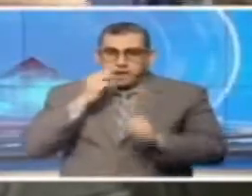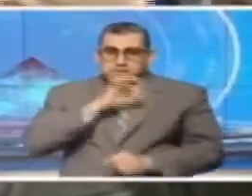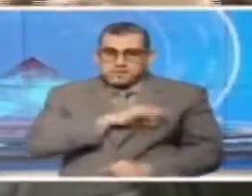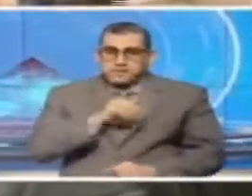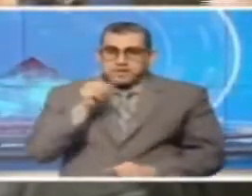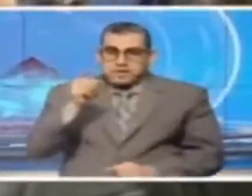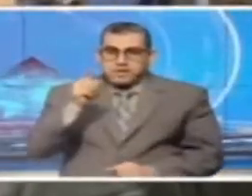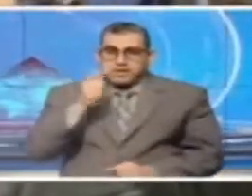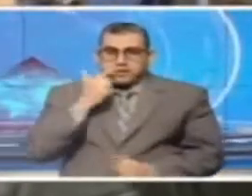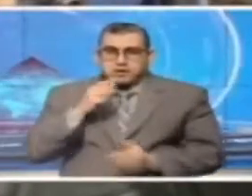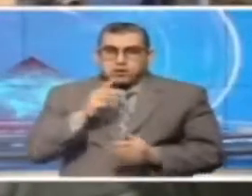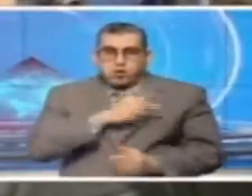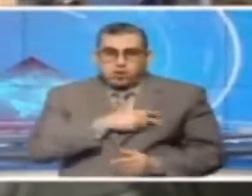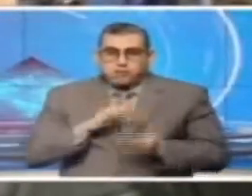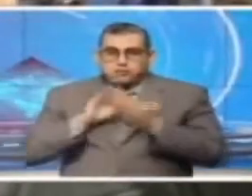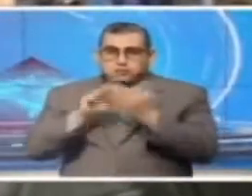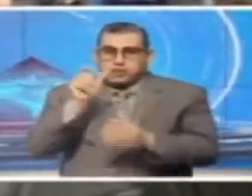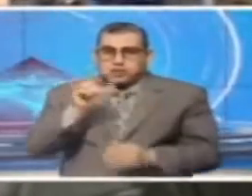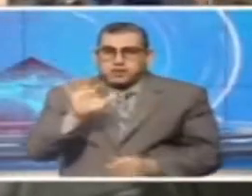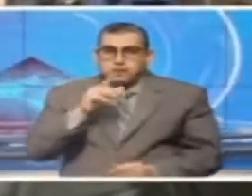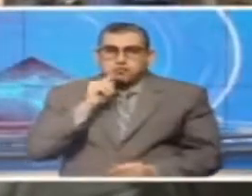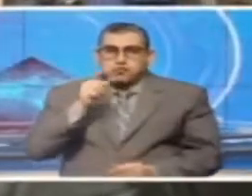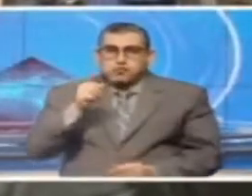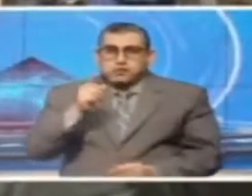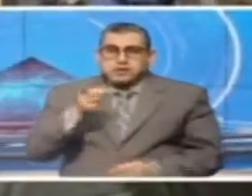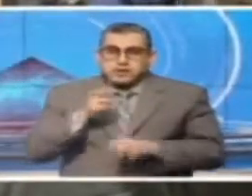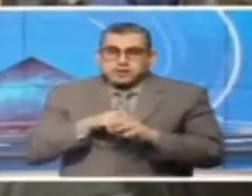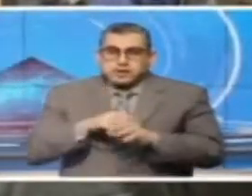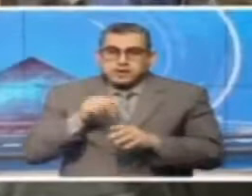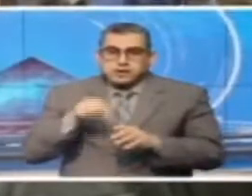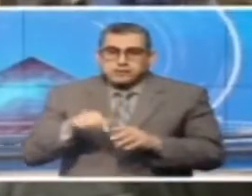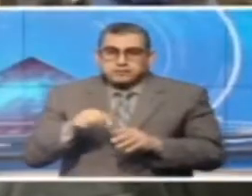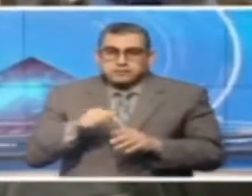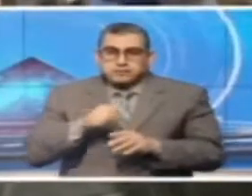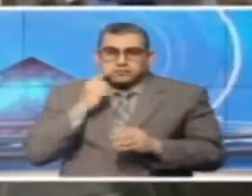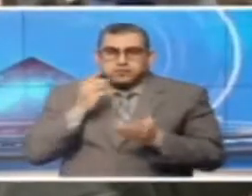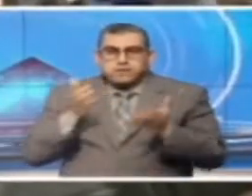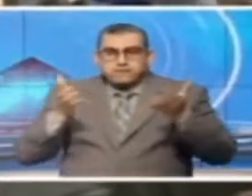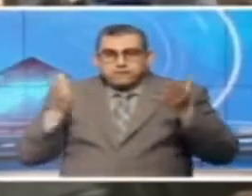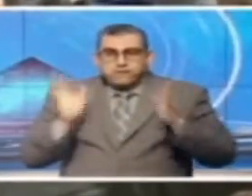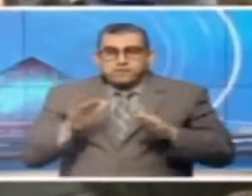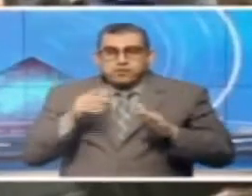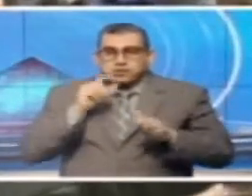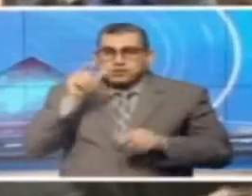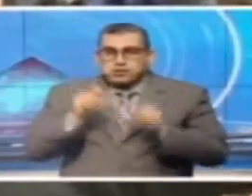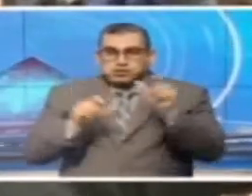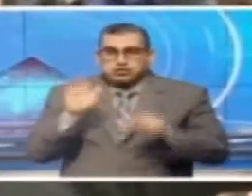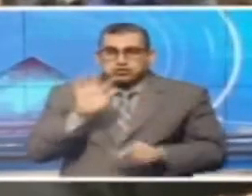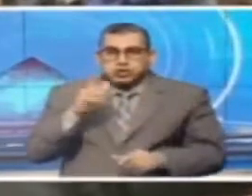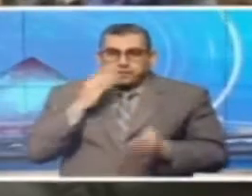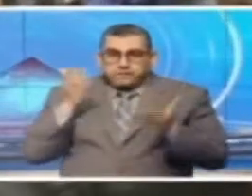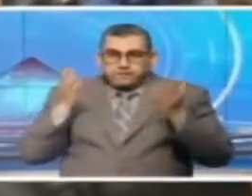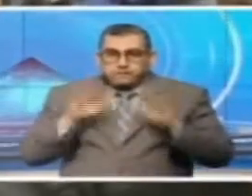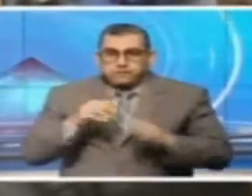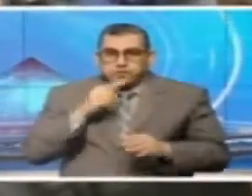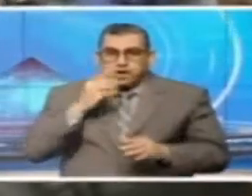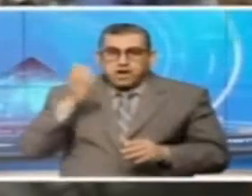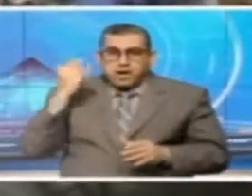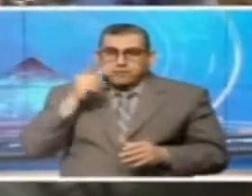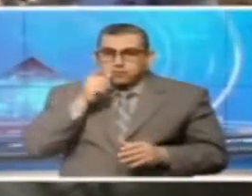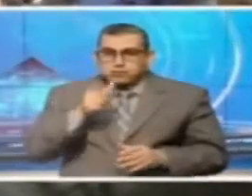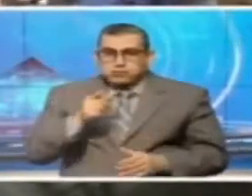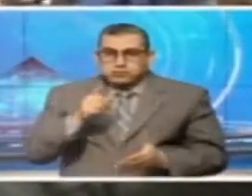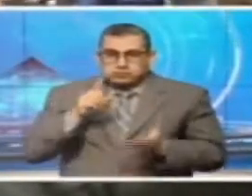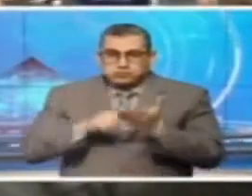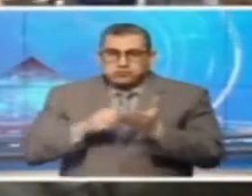دايما لمصلحة المنتفع، زائد ان بقى فيه شريحة كبيرة من المواطنين اللي هي كنا بنقول ان ده